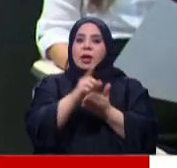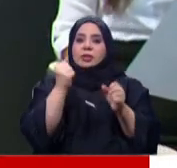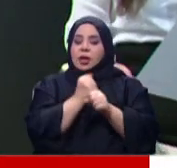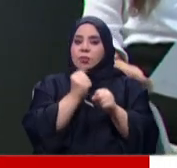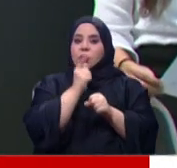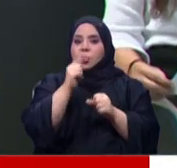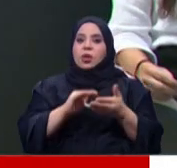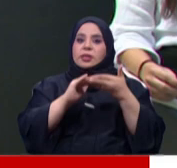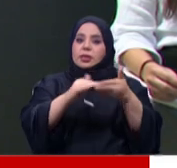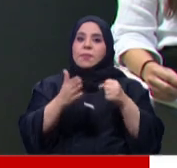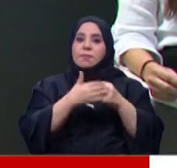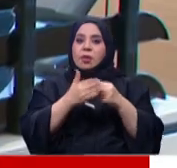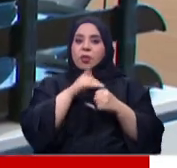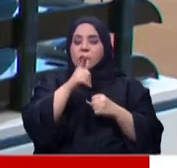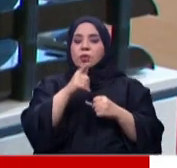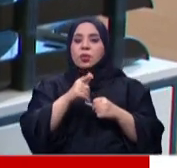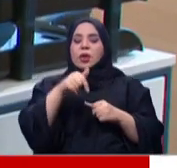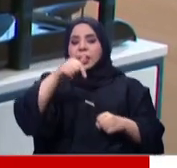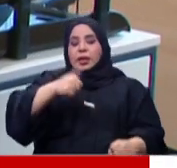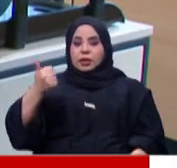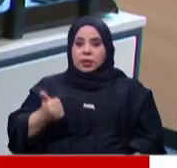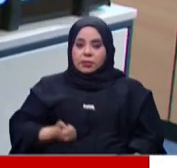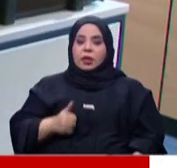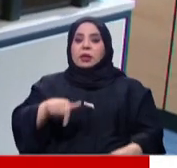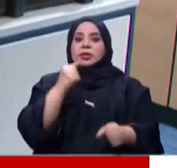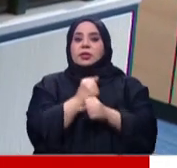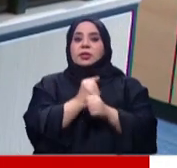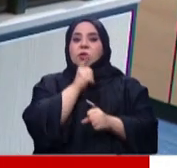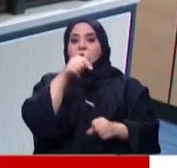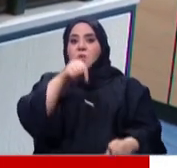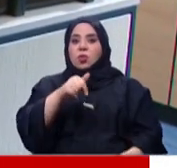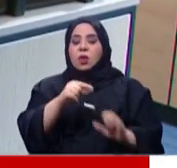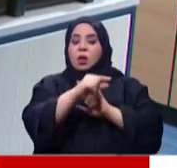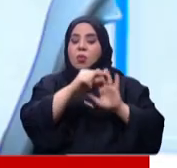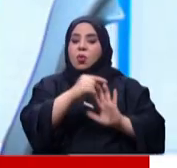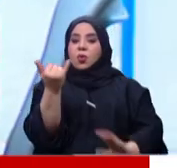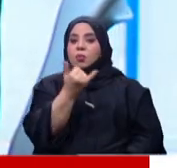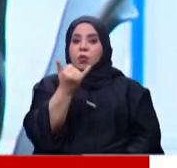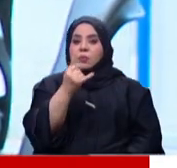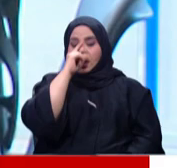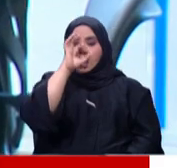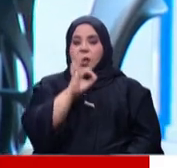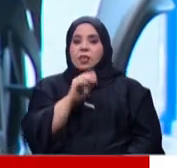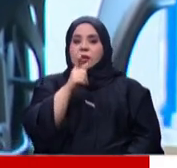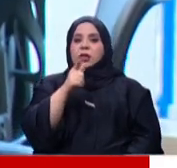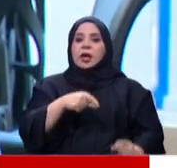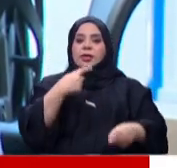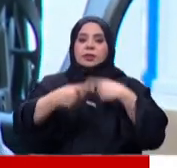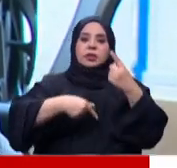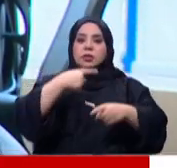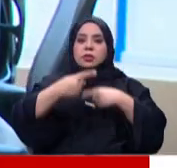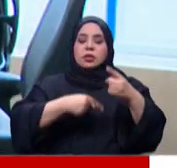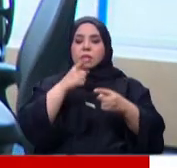يخدم استقرار ونمو سوق العمل الذي يعد المحور الأساسي والمحرك لوتيرة عجلة